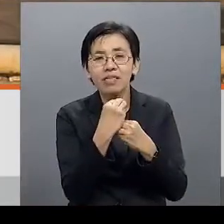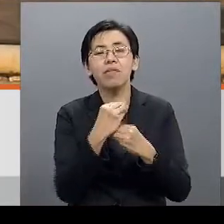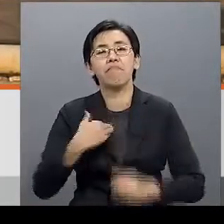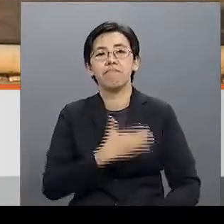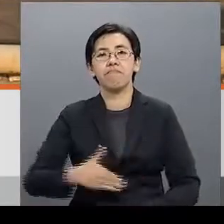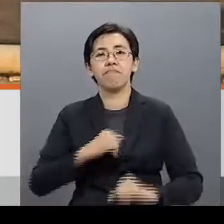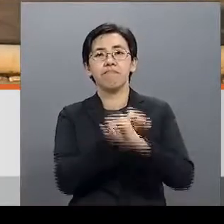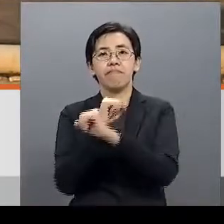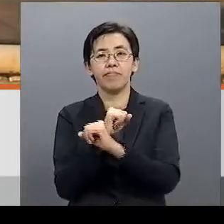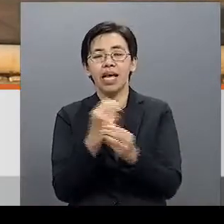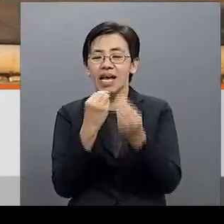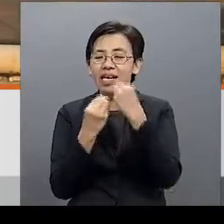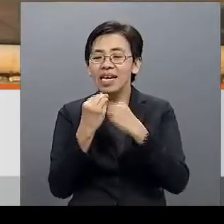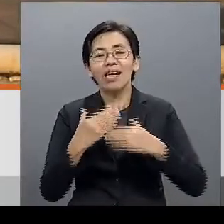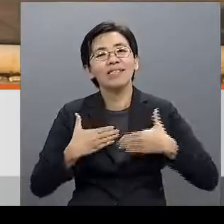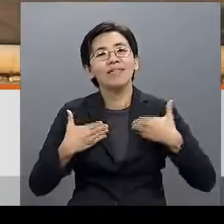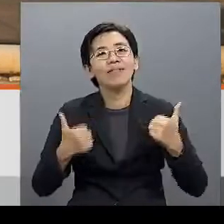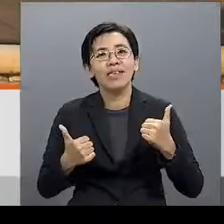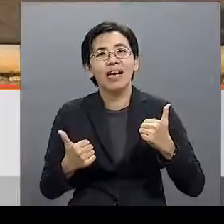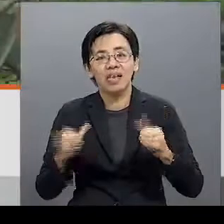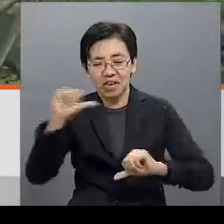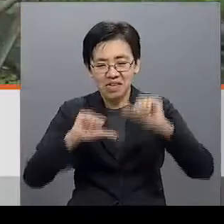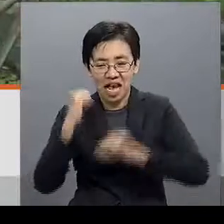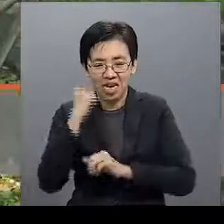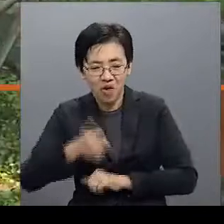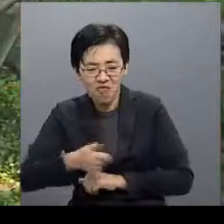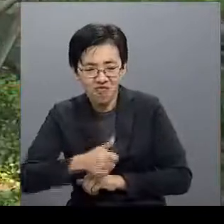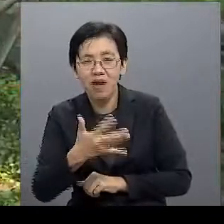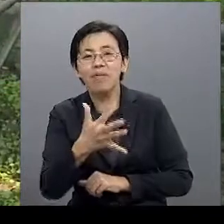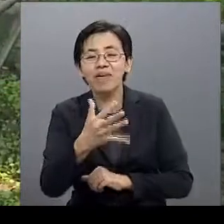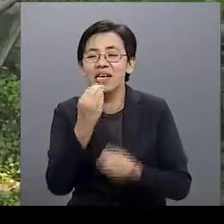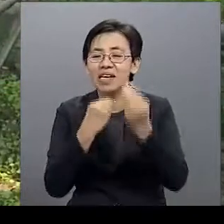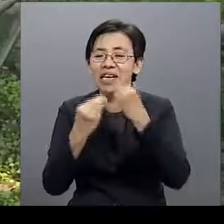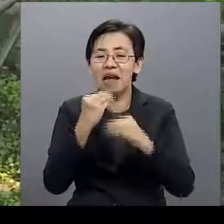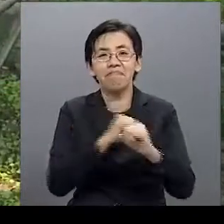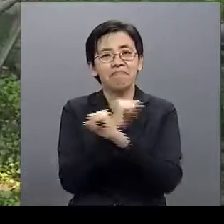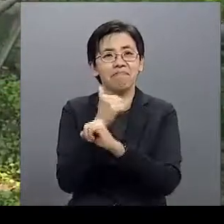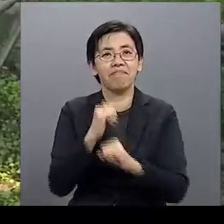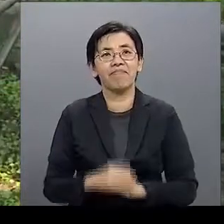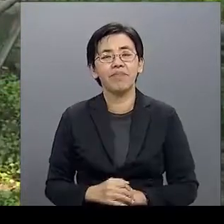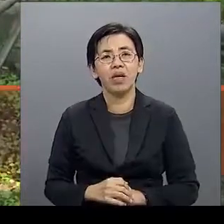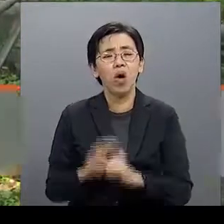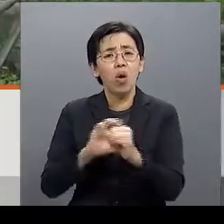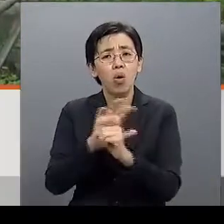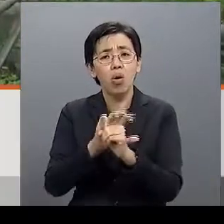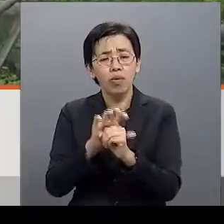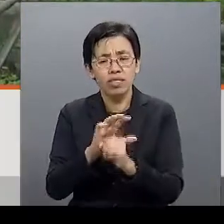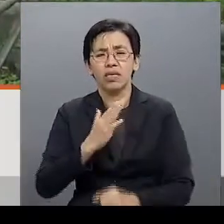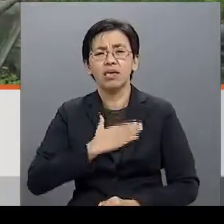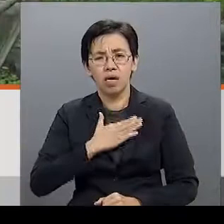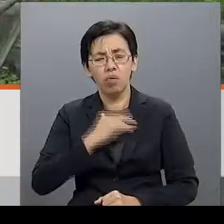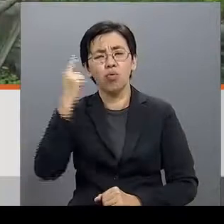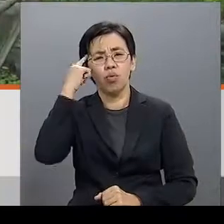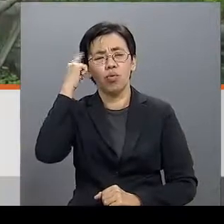ายใจไม่มีสารเคมี ปัจจุบันในช่วงโควิดนะครับเราต้องเข้าใจว่าเราต้อง